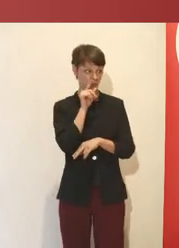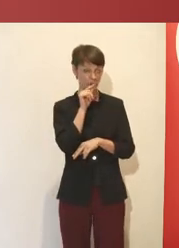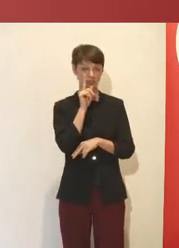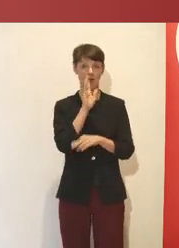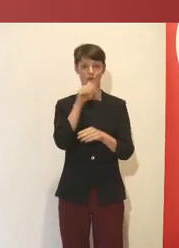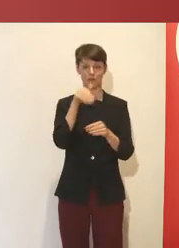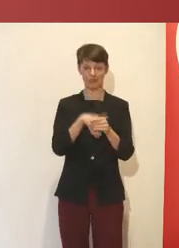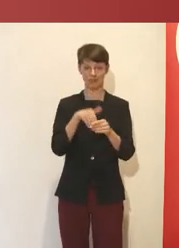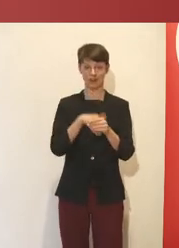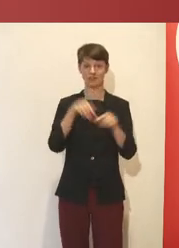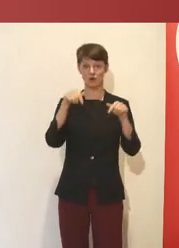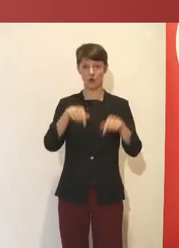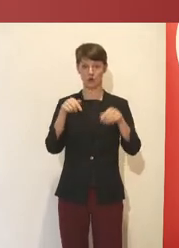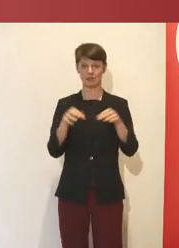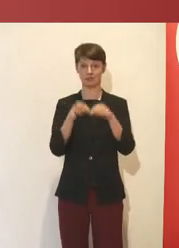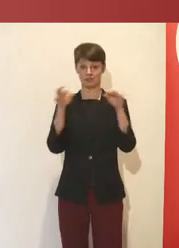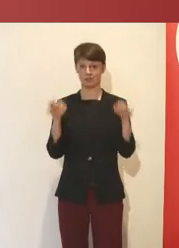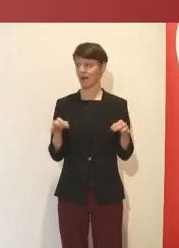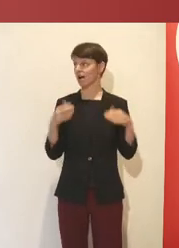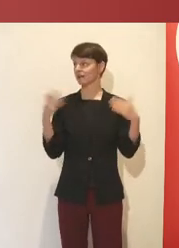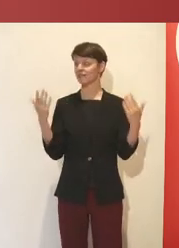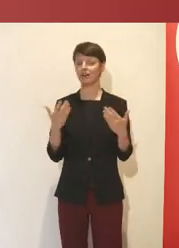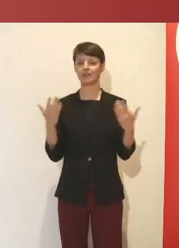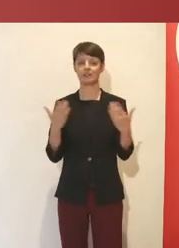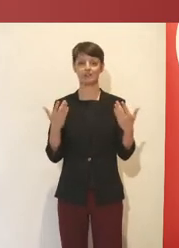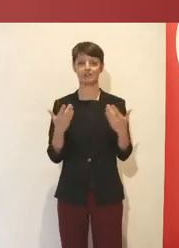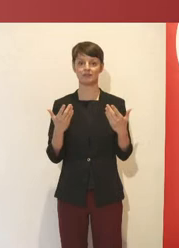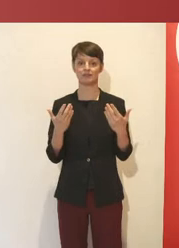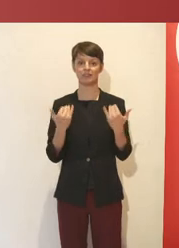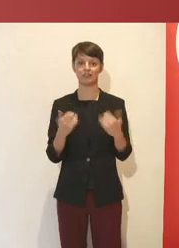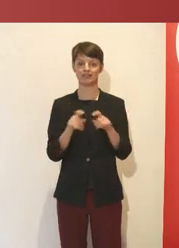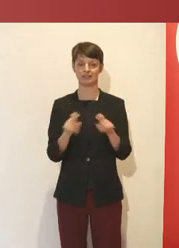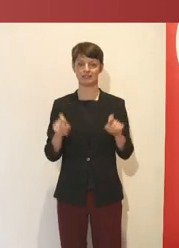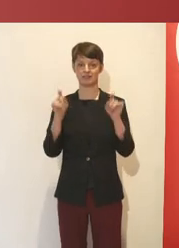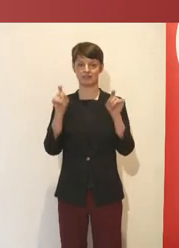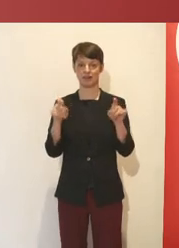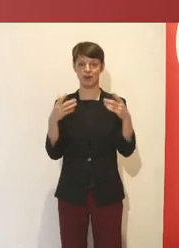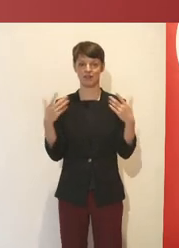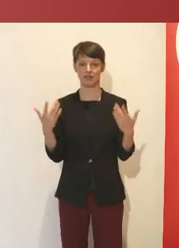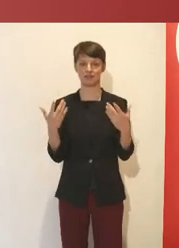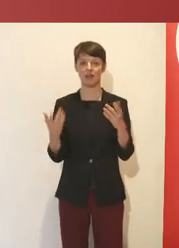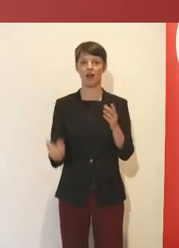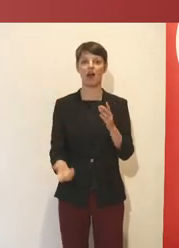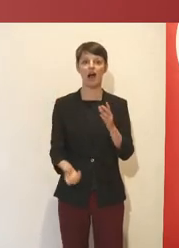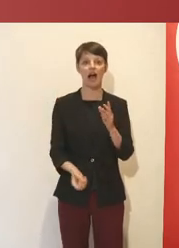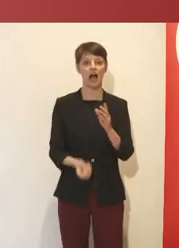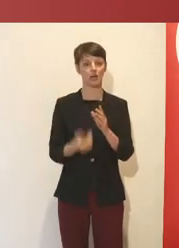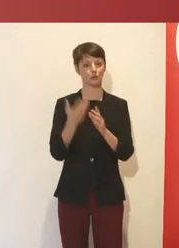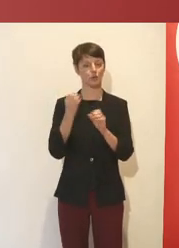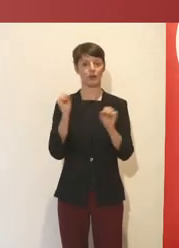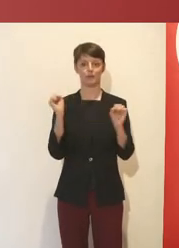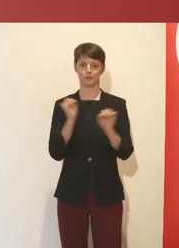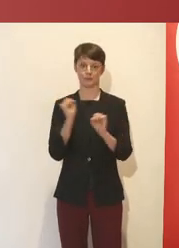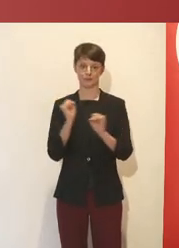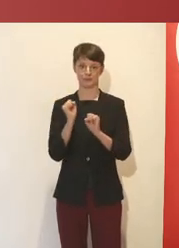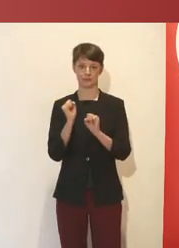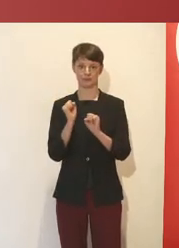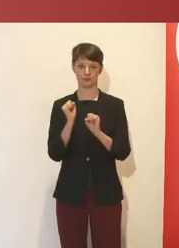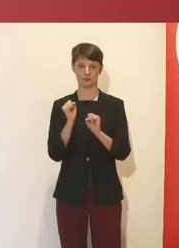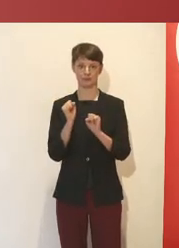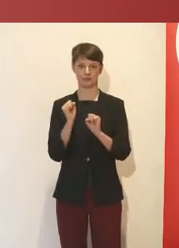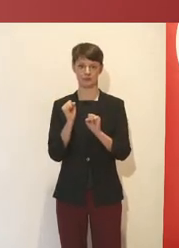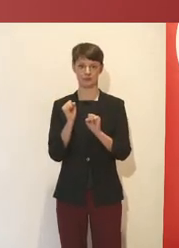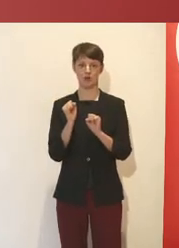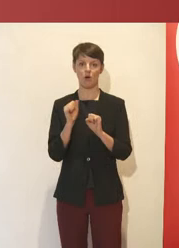inhalte des heutigen tages wir kommen jetzt zu einem thema das aktueller nicht sein könnte und dass vielleicht